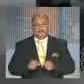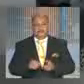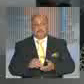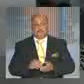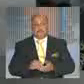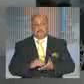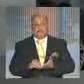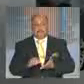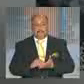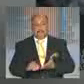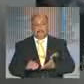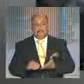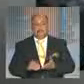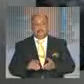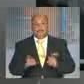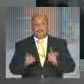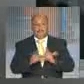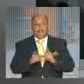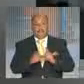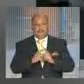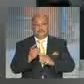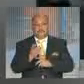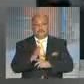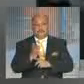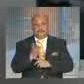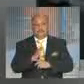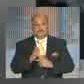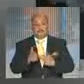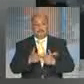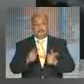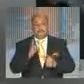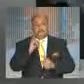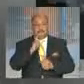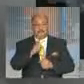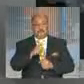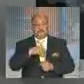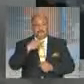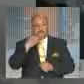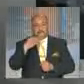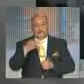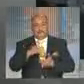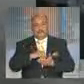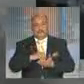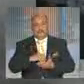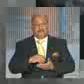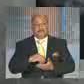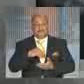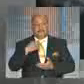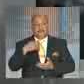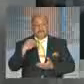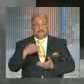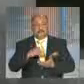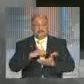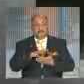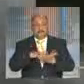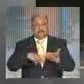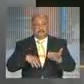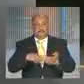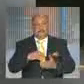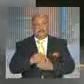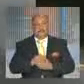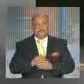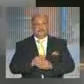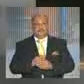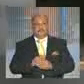قضايا المرأة واضحة، المرأة بالنسبة في كتاباتها هي ثورة، ثورة لتجدد الحياة.